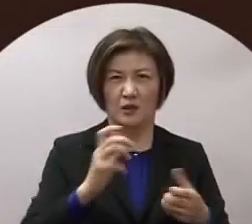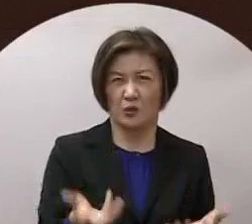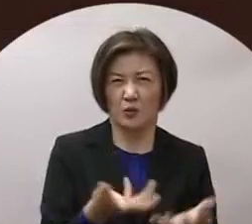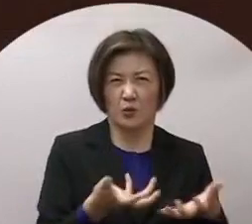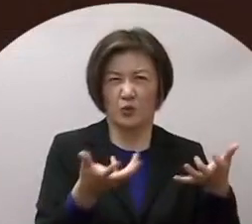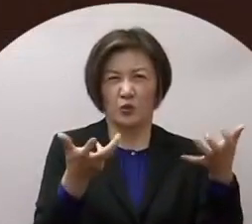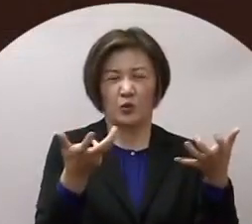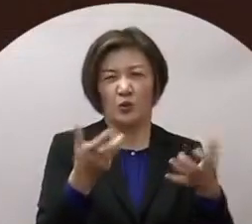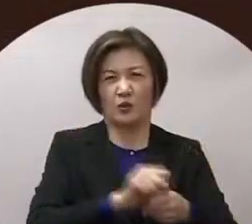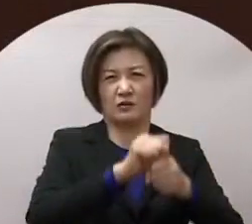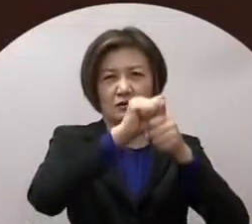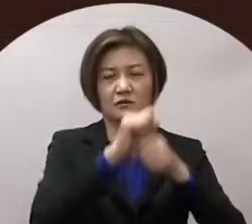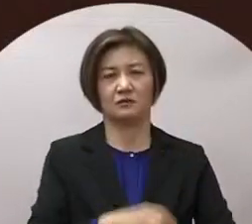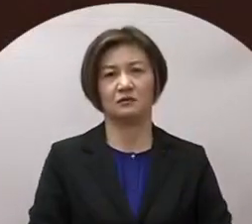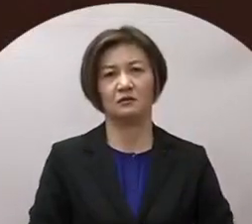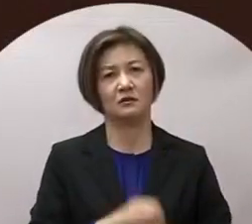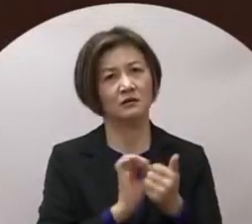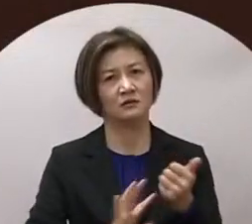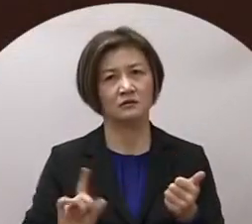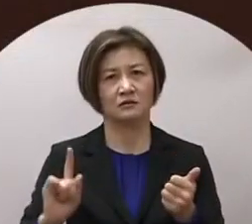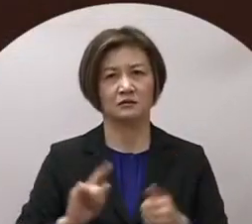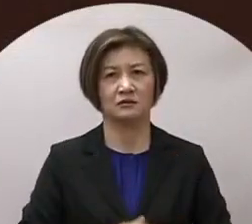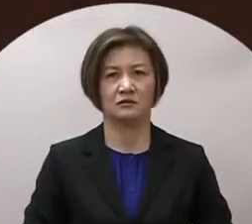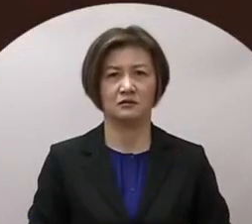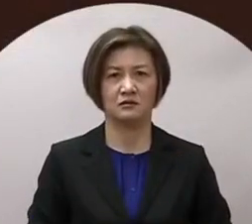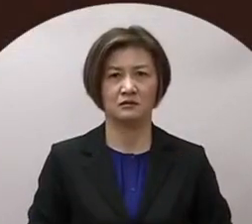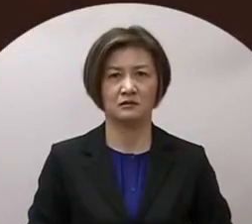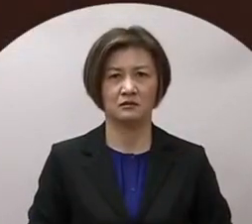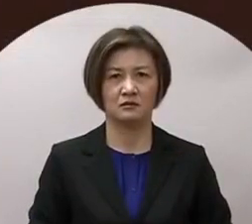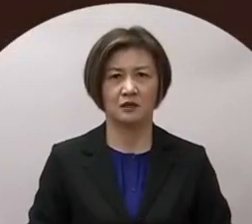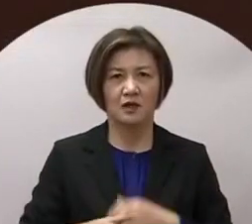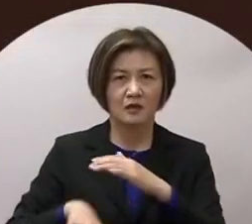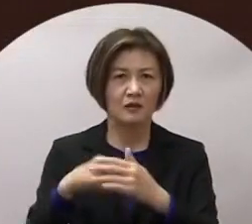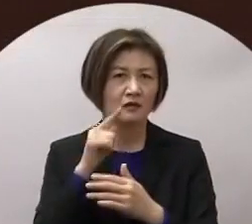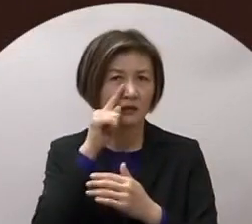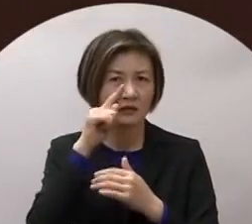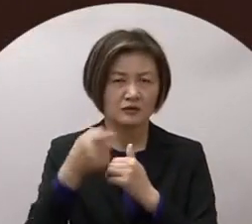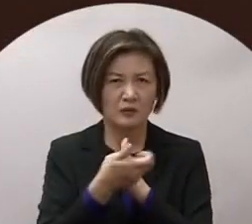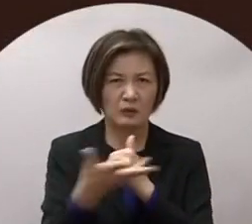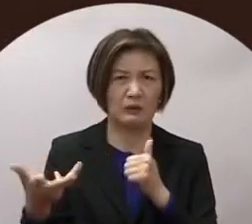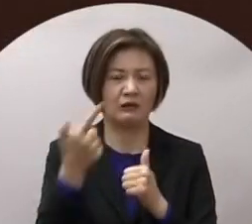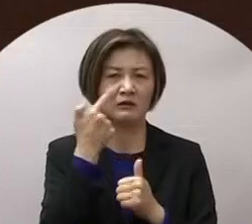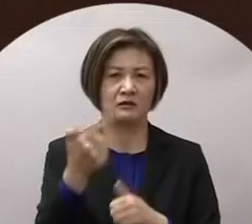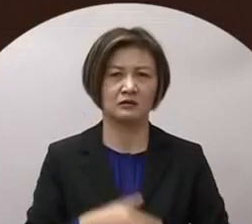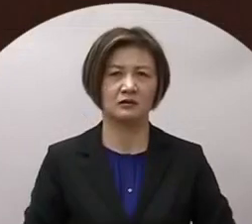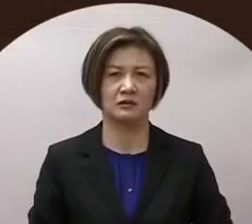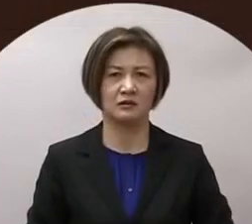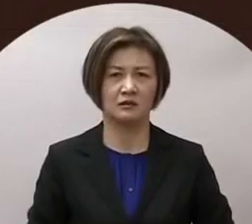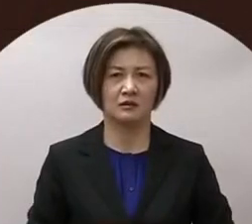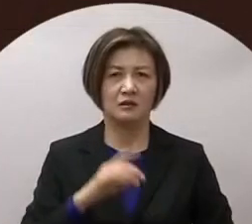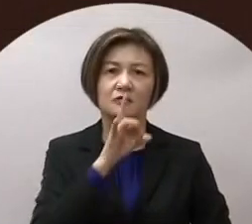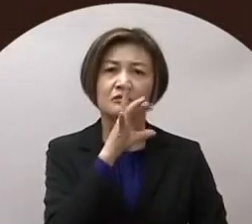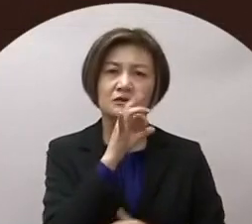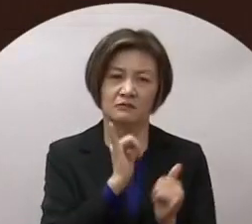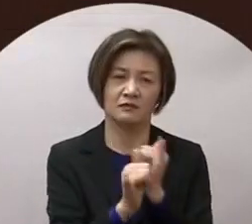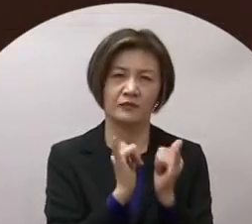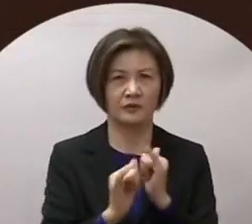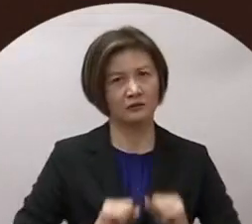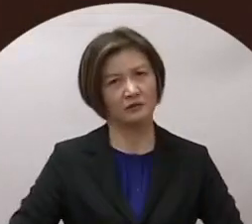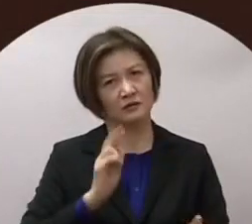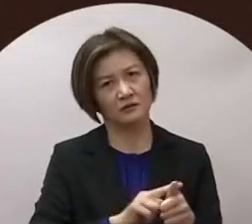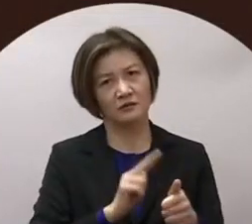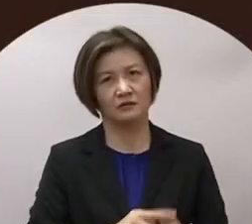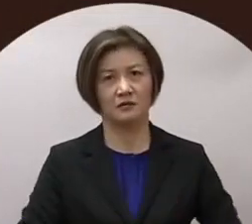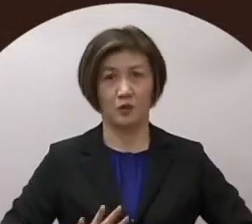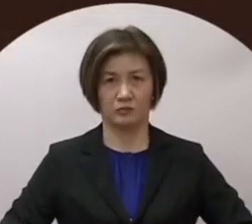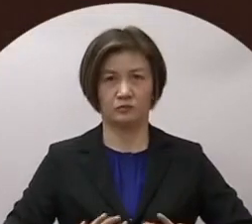全开，导致空频不良加剧，罔顾了我们中部人的健康。本席要在这